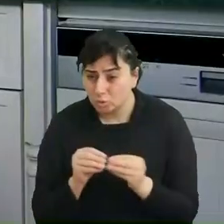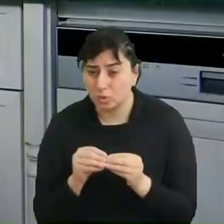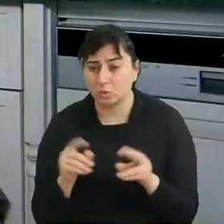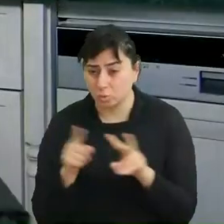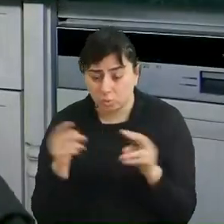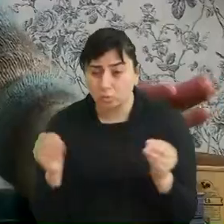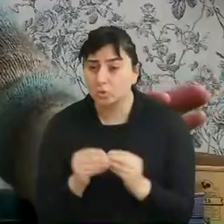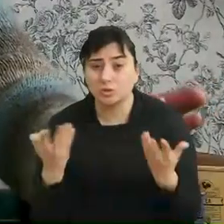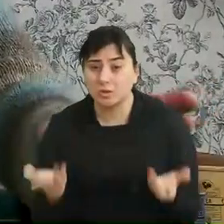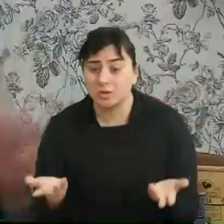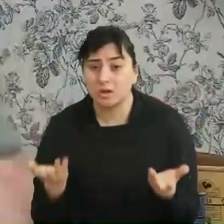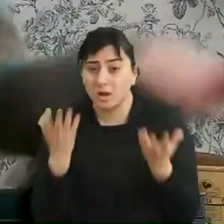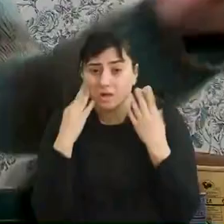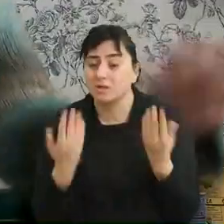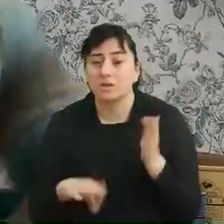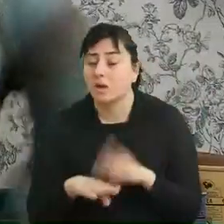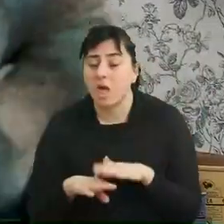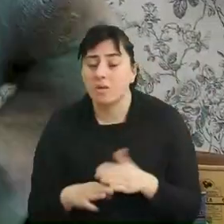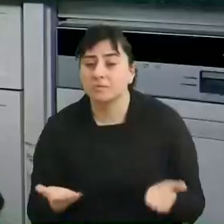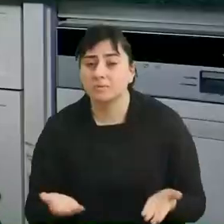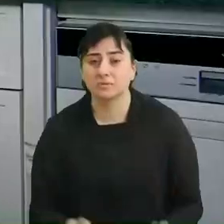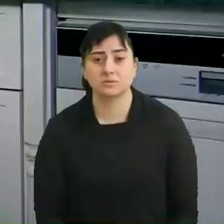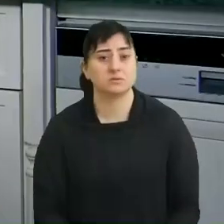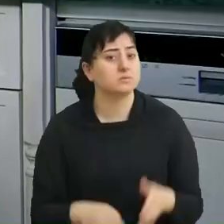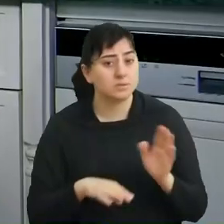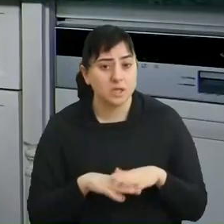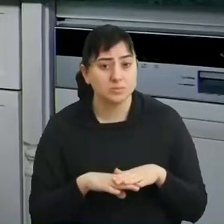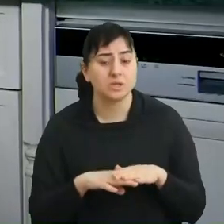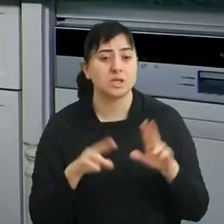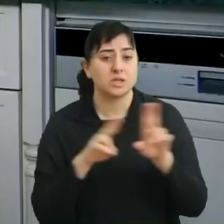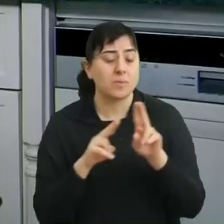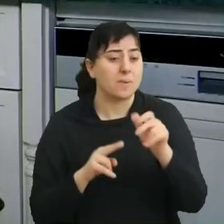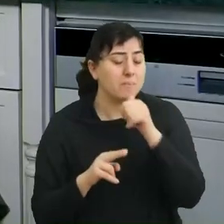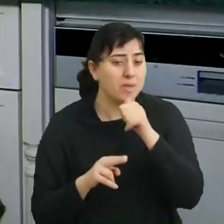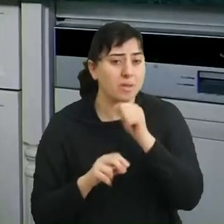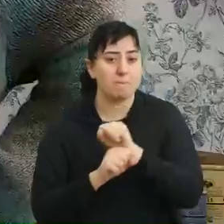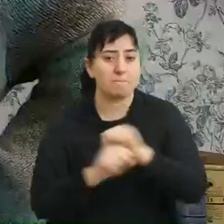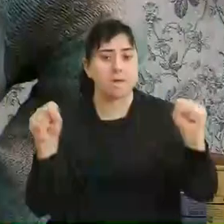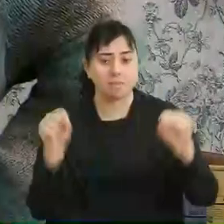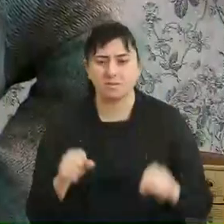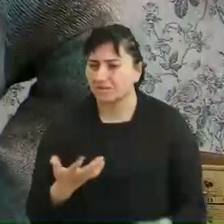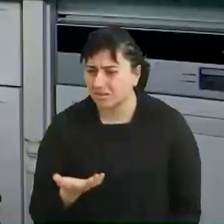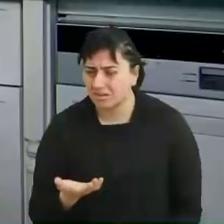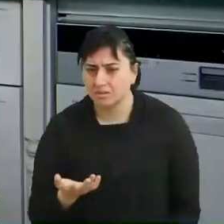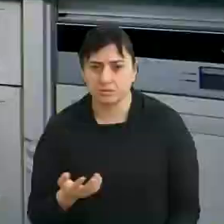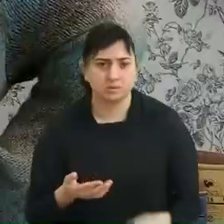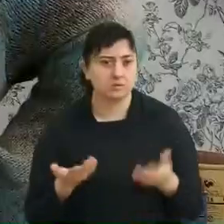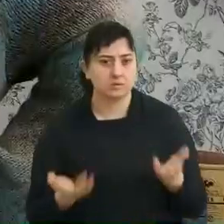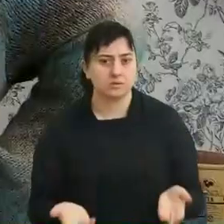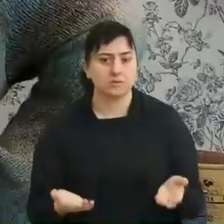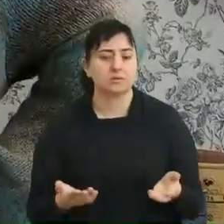her şey Nurhan'ın suçu oluyor zaten. Ne yaptı Nurhan yine? Ne yapacak? Kemal Bey battattı. Ney? Ney